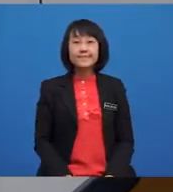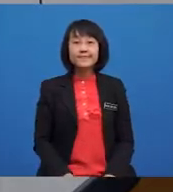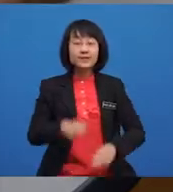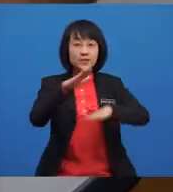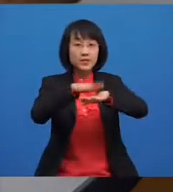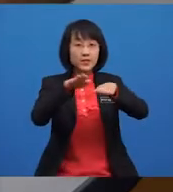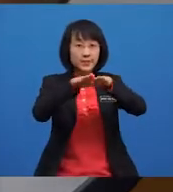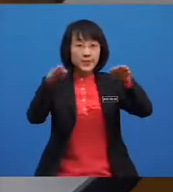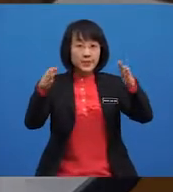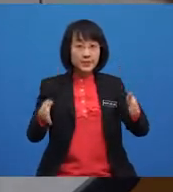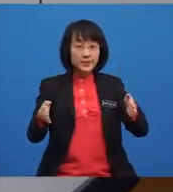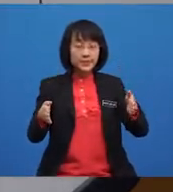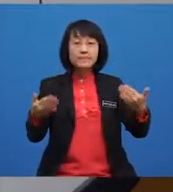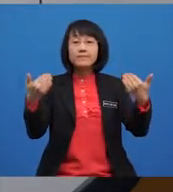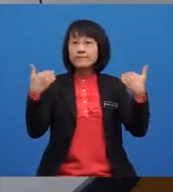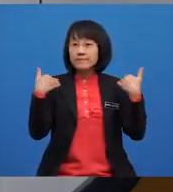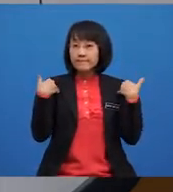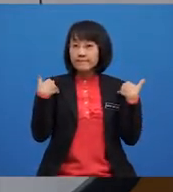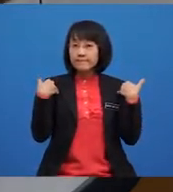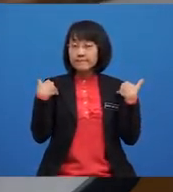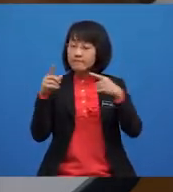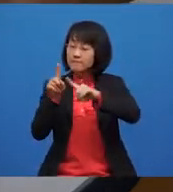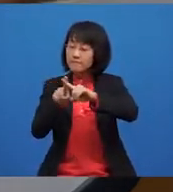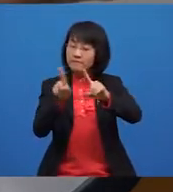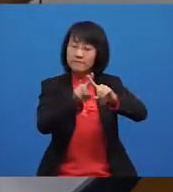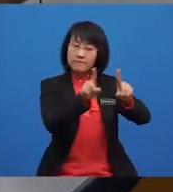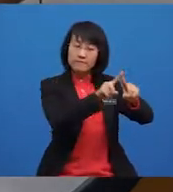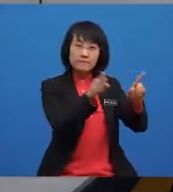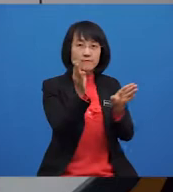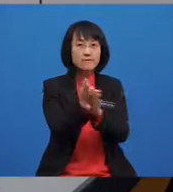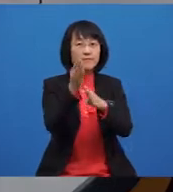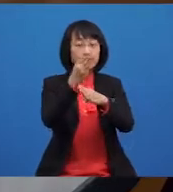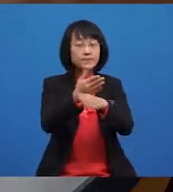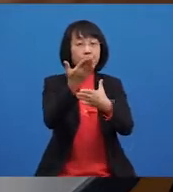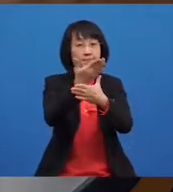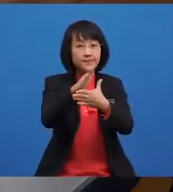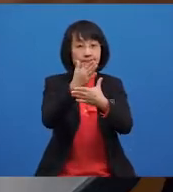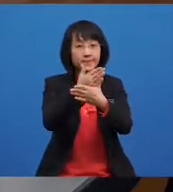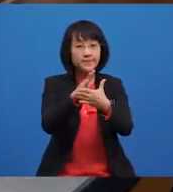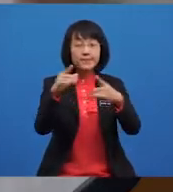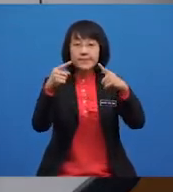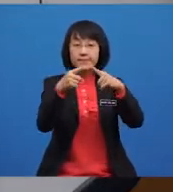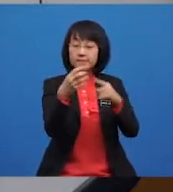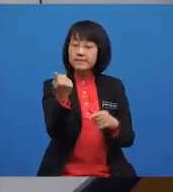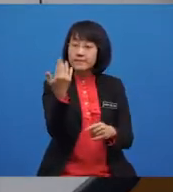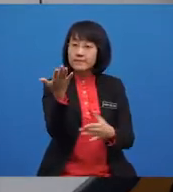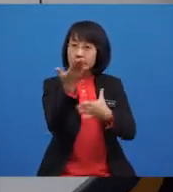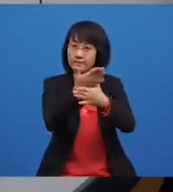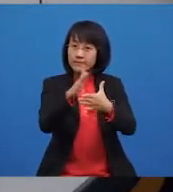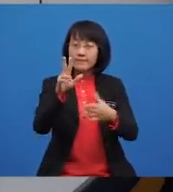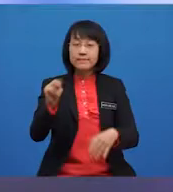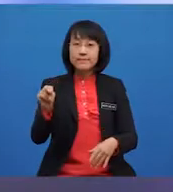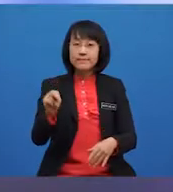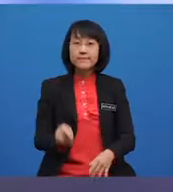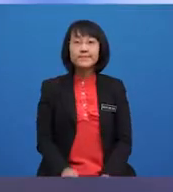Di atas meja ini, terdapat pelbagai bentuk yang dibahagikan kepada beberapa